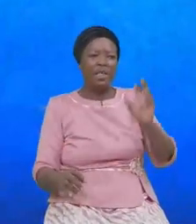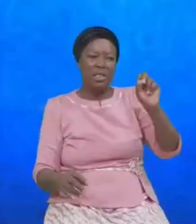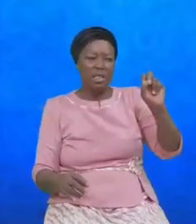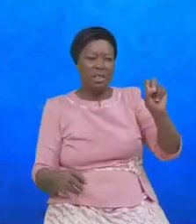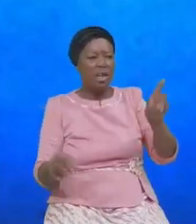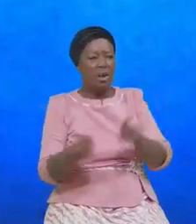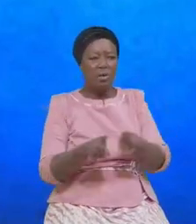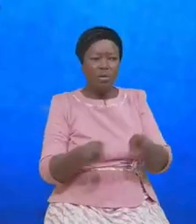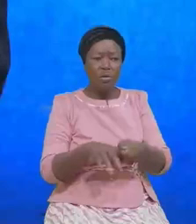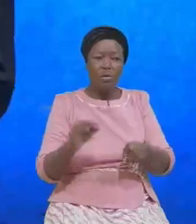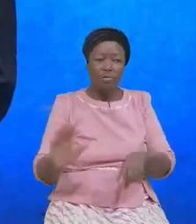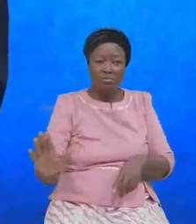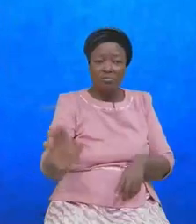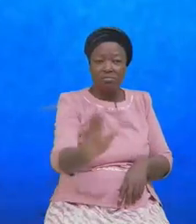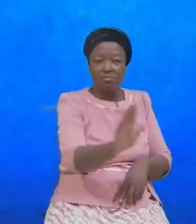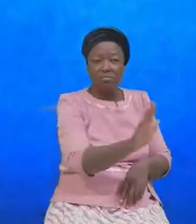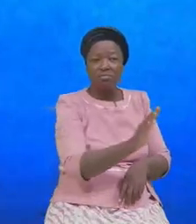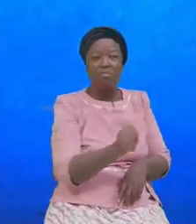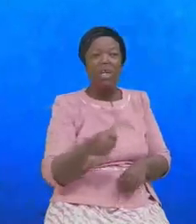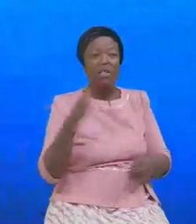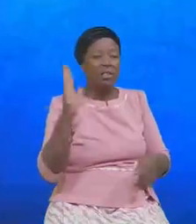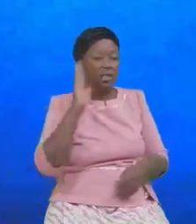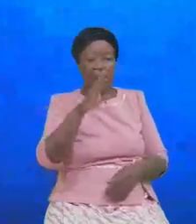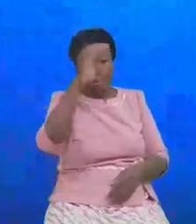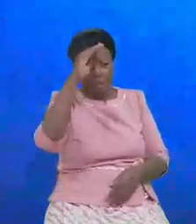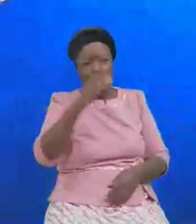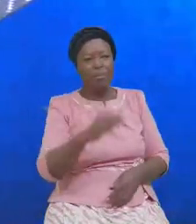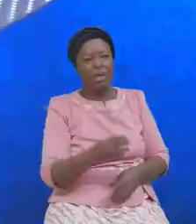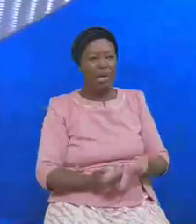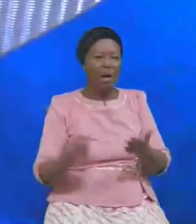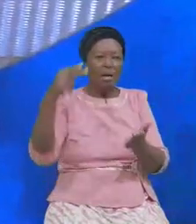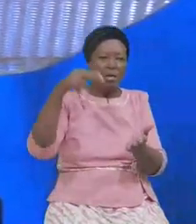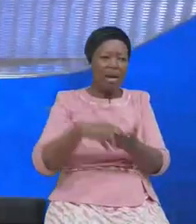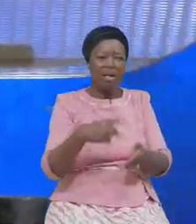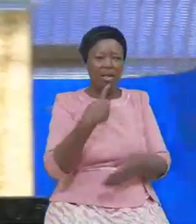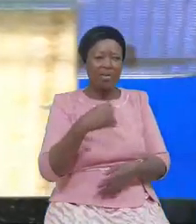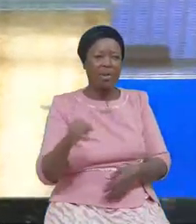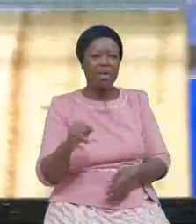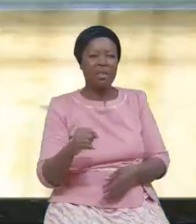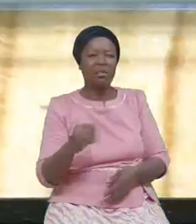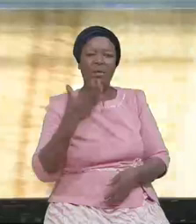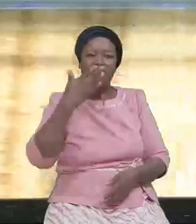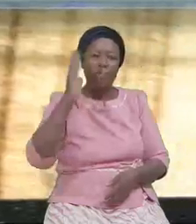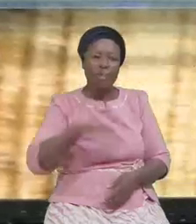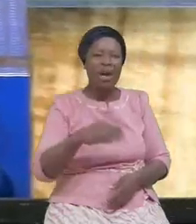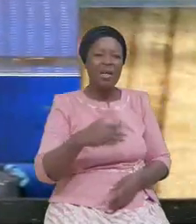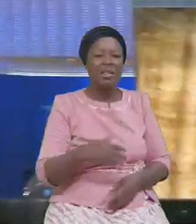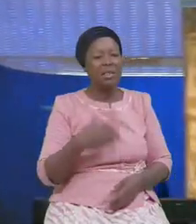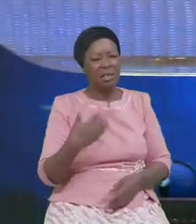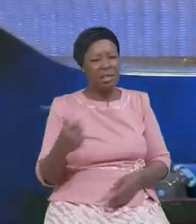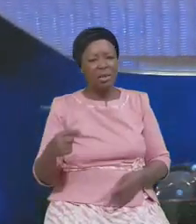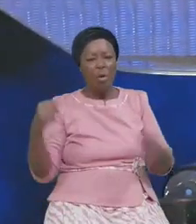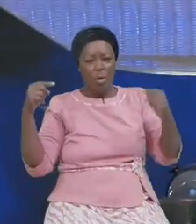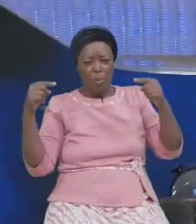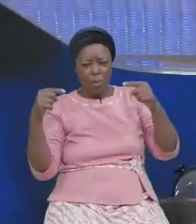des hommes qui enseigneront des choses pernicieuses pour s'opposer à la